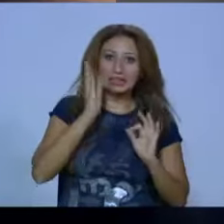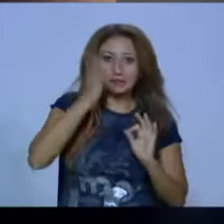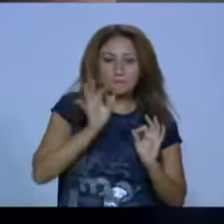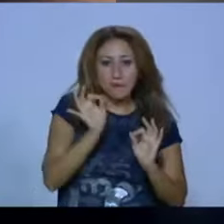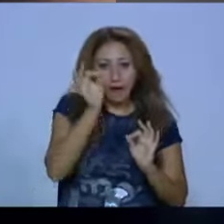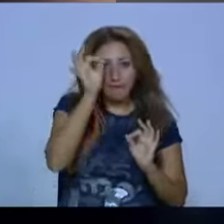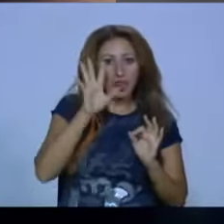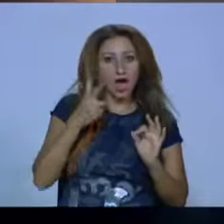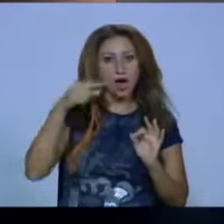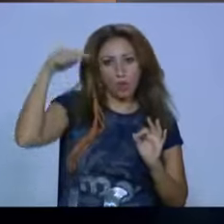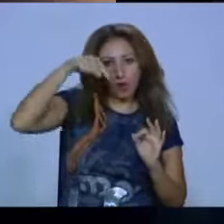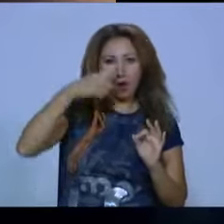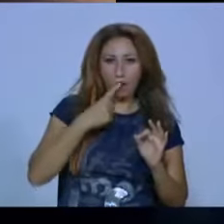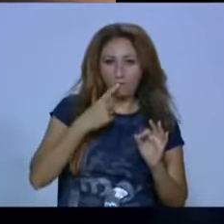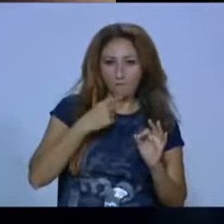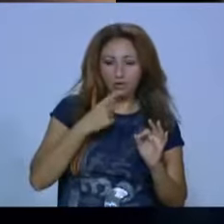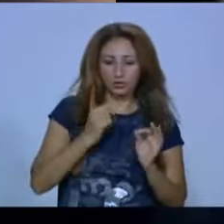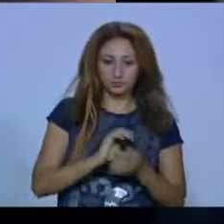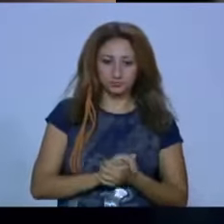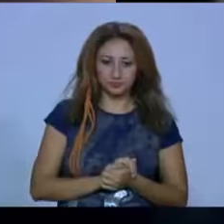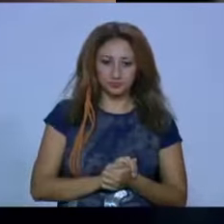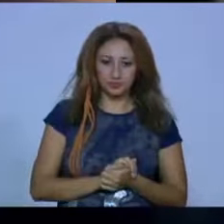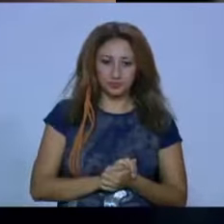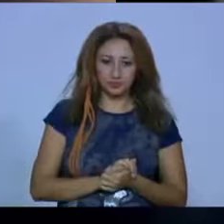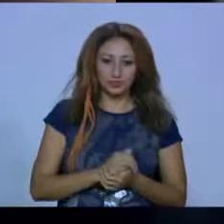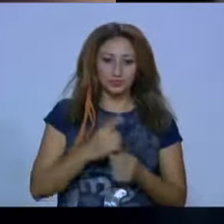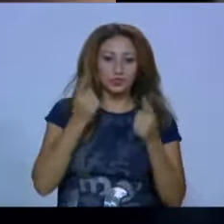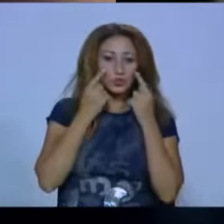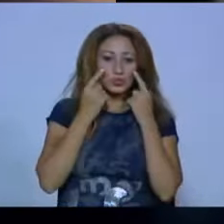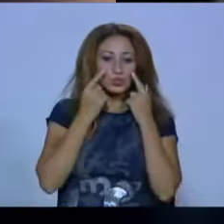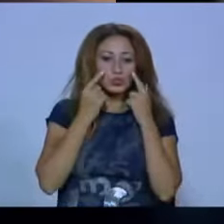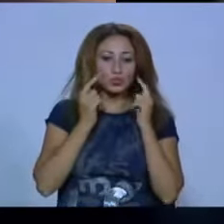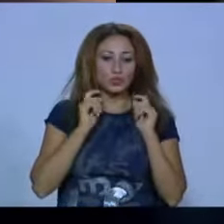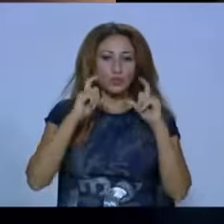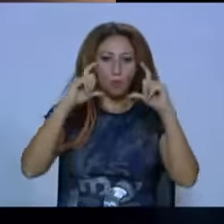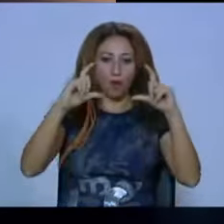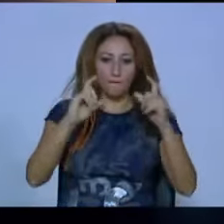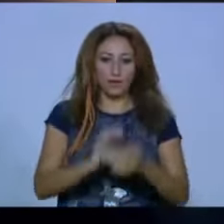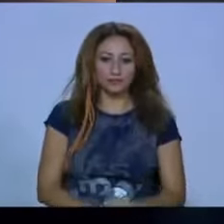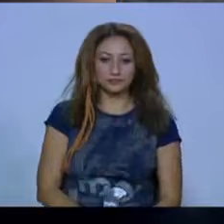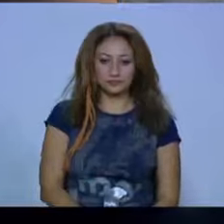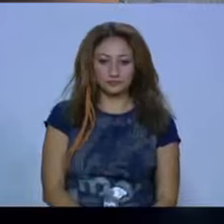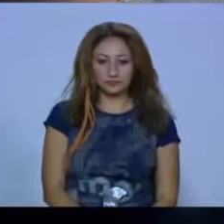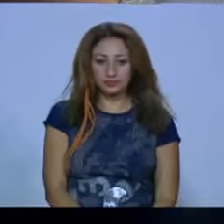عمليه عشان نعرف نكفر الجزء اللي عندها اللي فيه الوحمه ده.